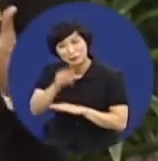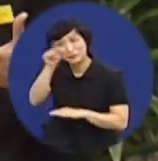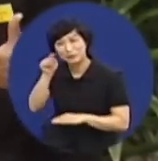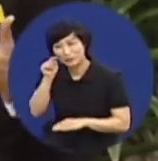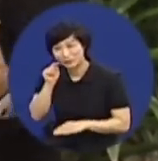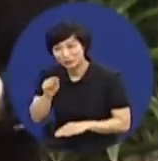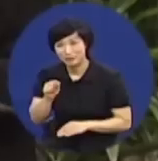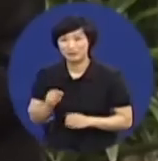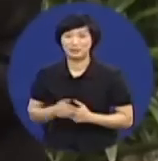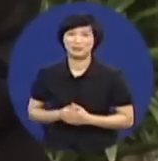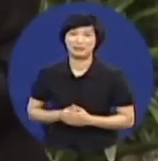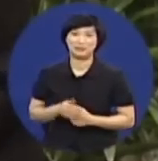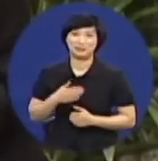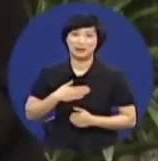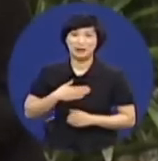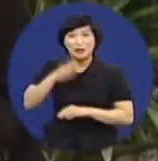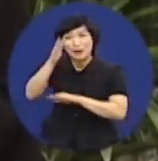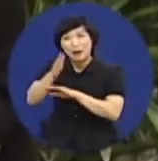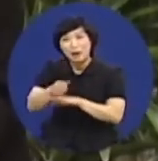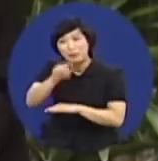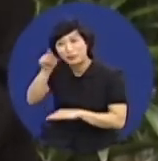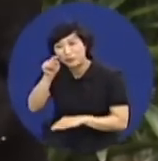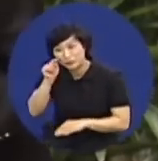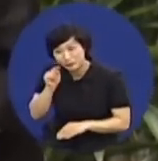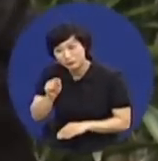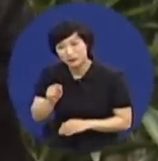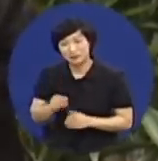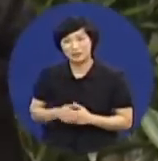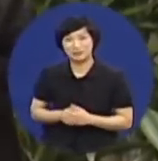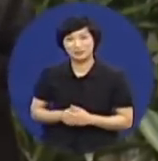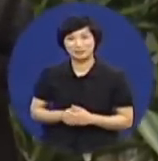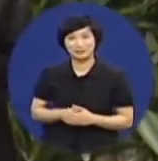ようにありがたさを伝えたらいいでしょうか？